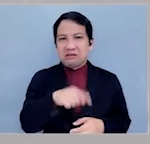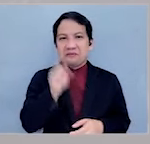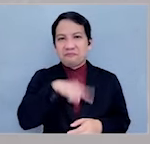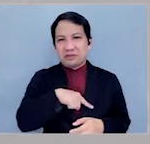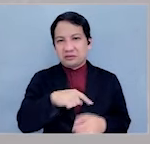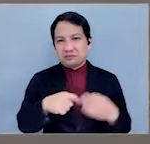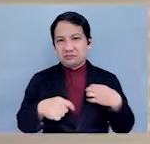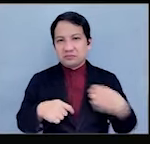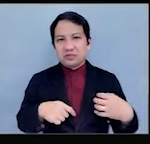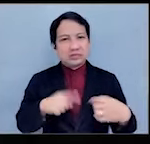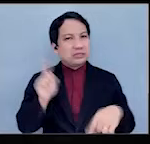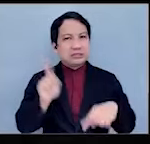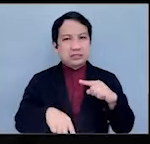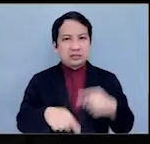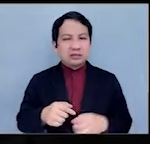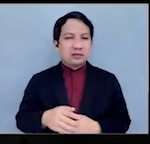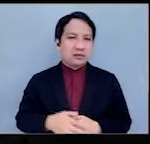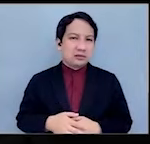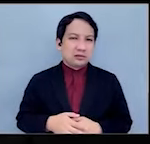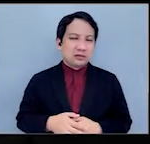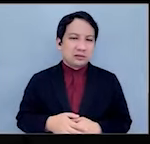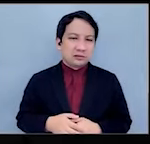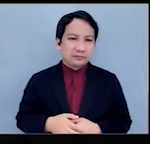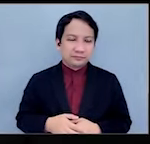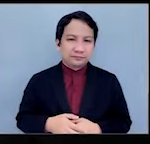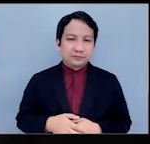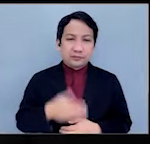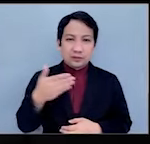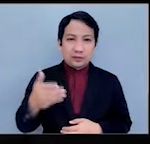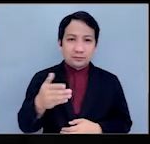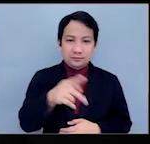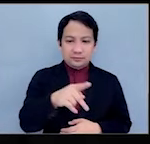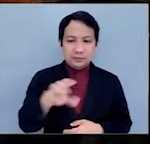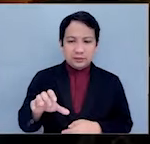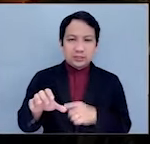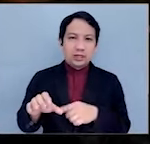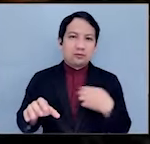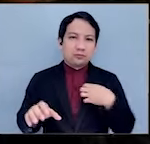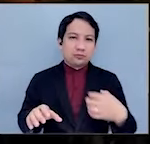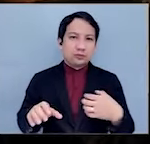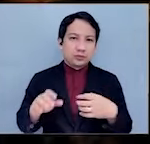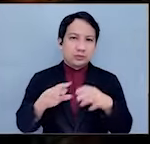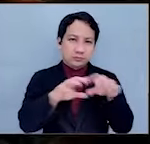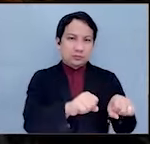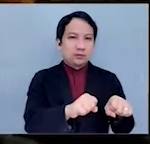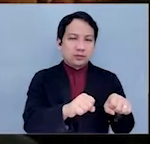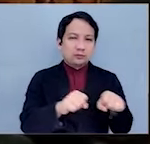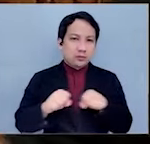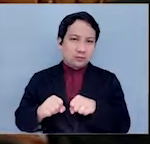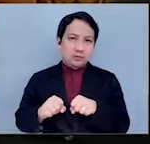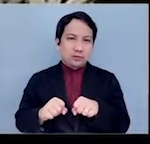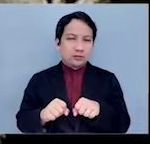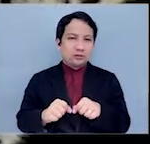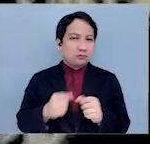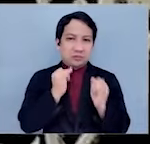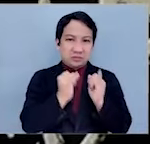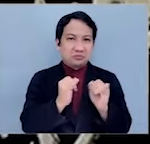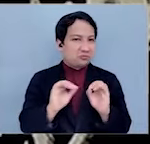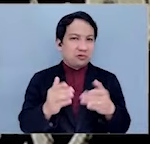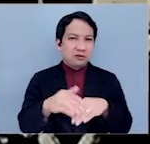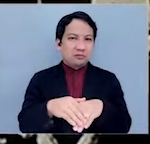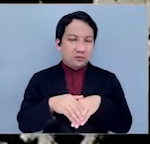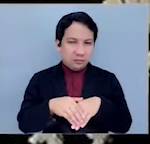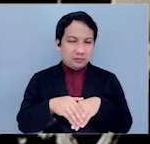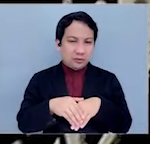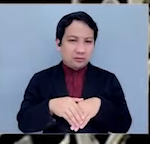siya pala piging police. Nasa Pasay City Police Station ngayon ang mga suspect. Hindi na sila nagpa-unlock ng interview. Pero ayon sa Pasay